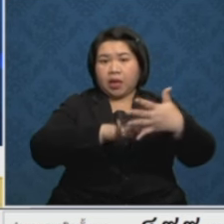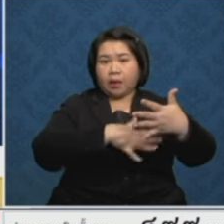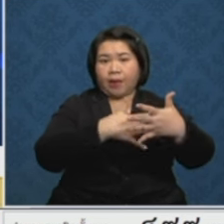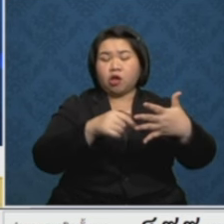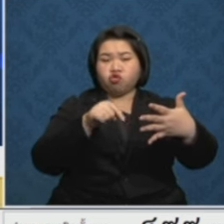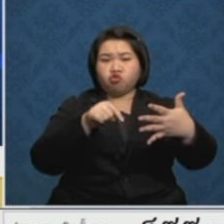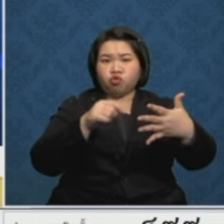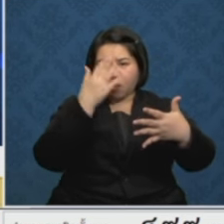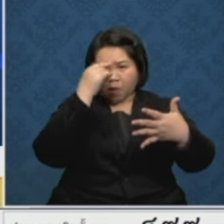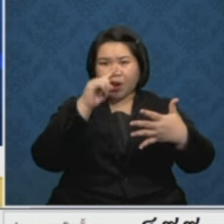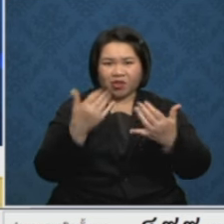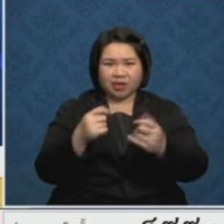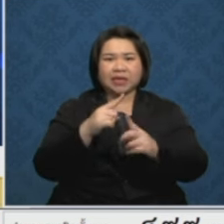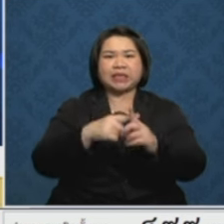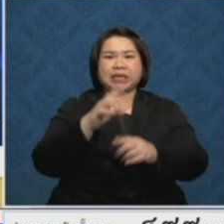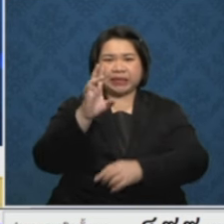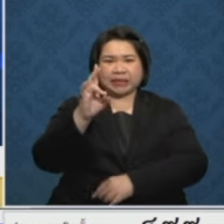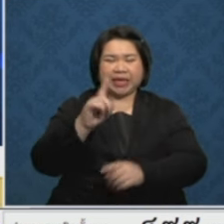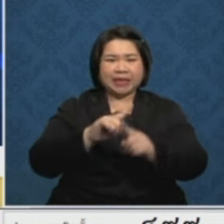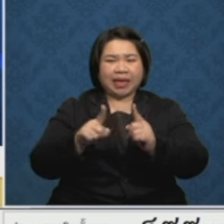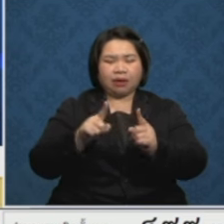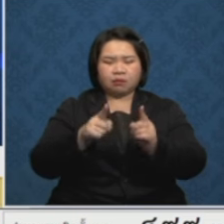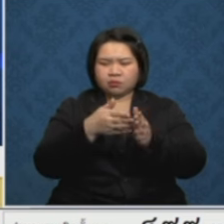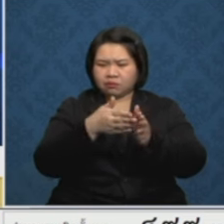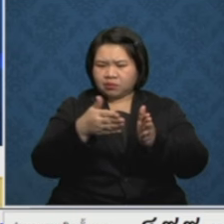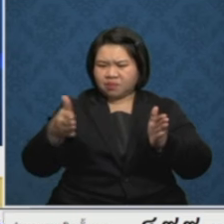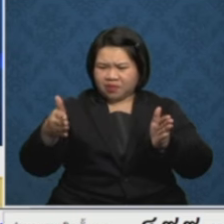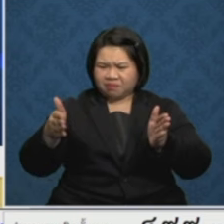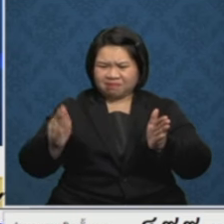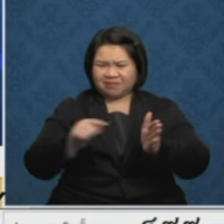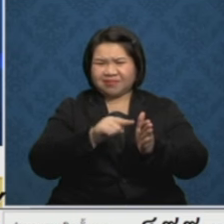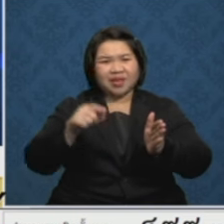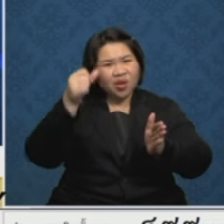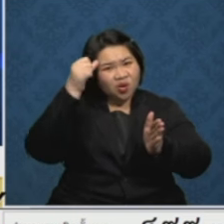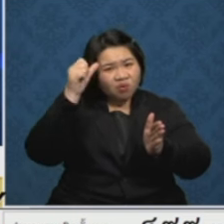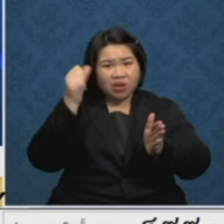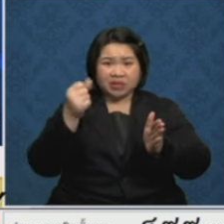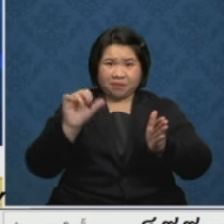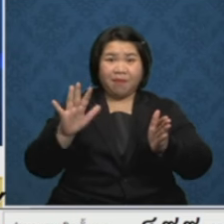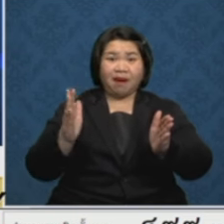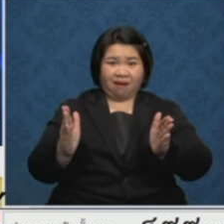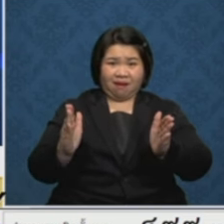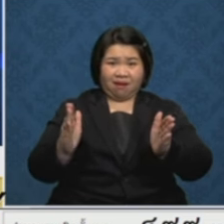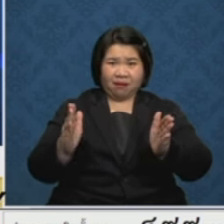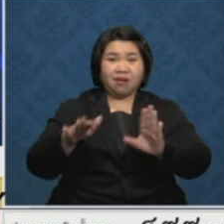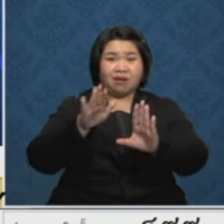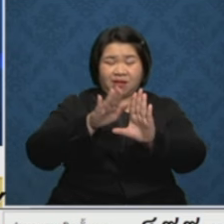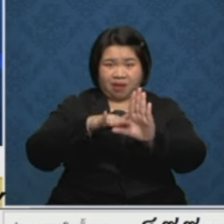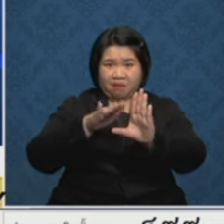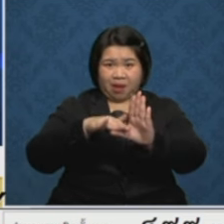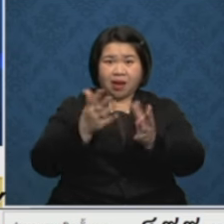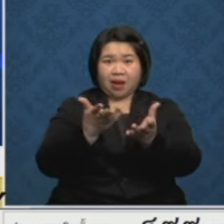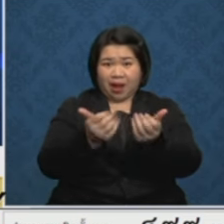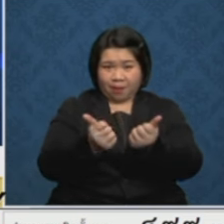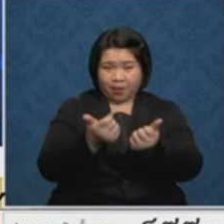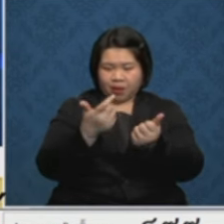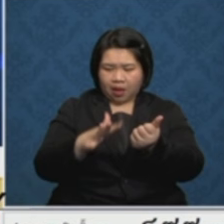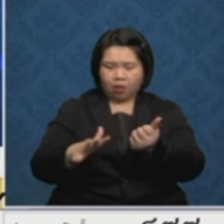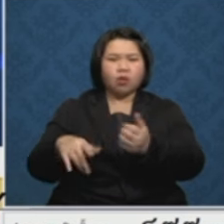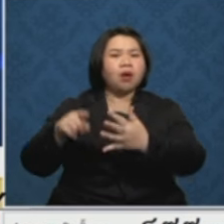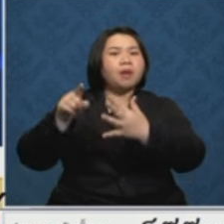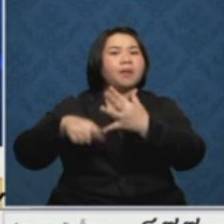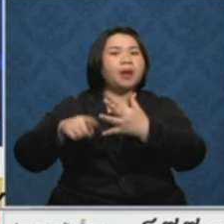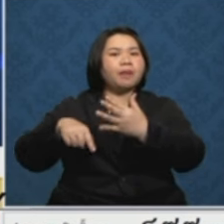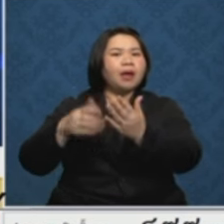ะตอนนี้ก็ยังเป็นเดือน7อยู่แต่ว่าอีก15วันจะลงทะเบียนปลายปีนี้จะต้องแจกเงินเนี่ยแล้วระบบการชำระเงิน